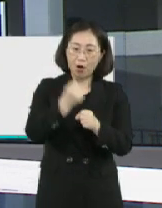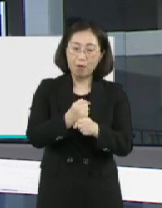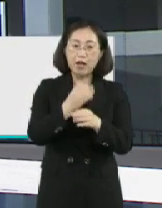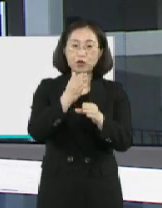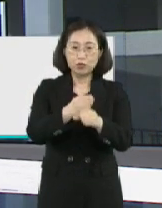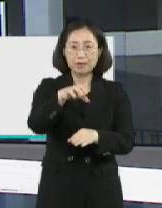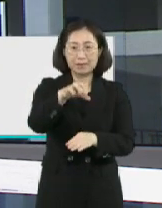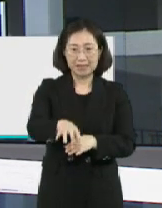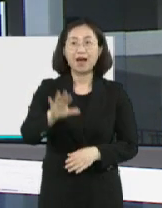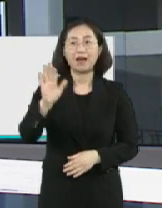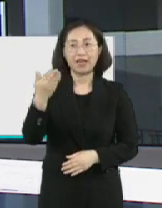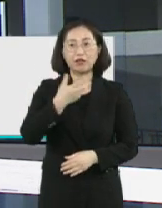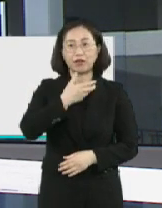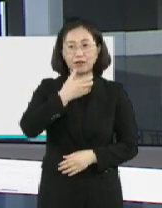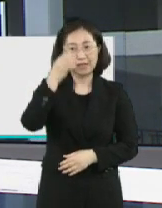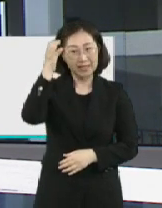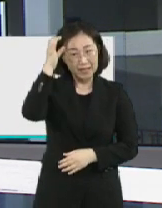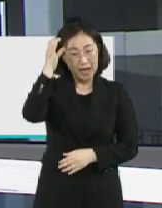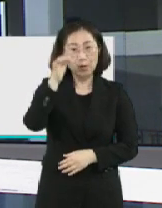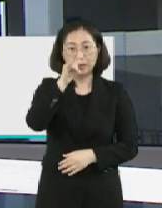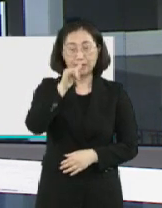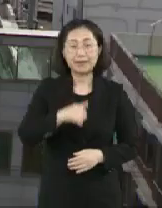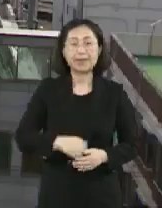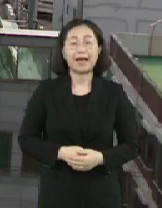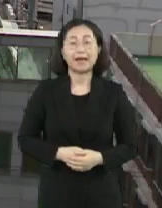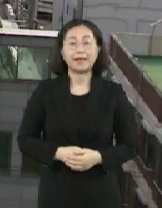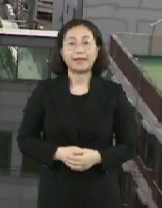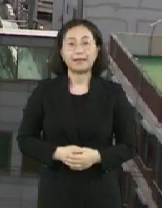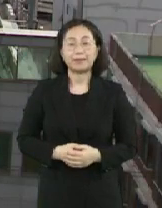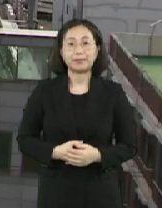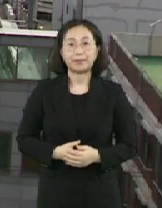커지고 있습니다. 장석영 기자입니다.